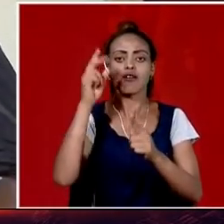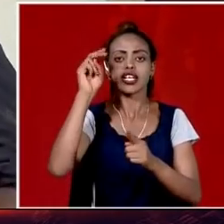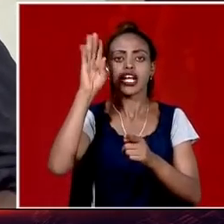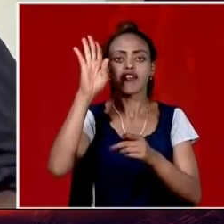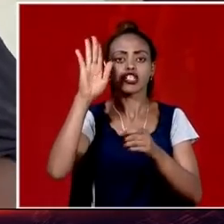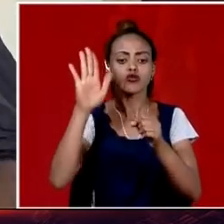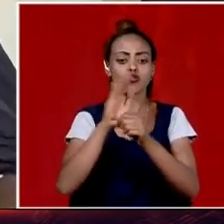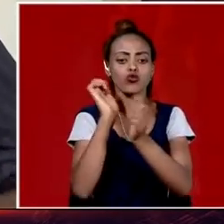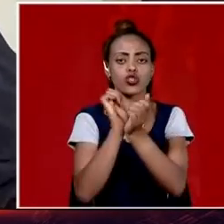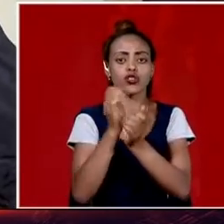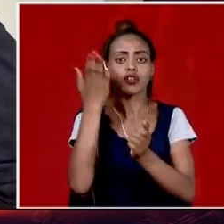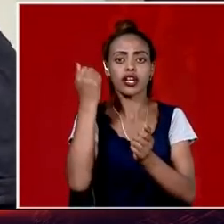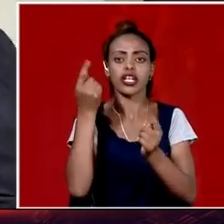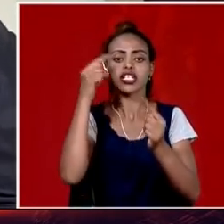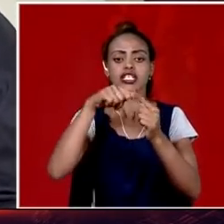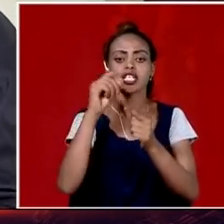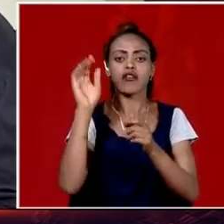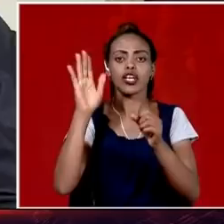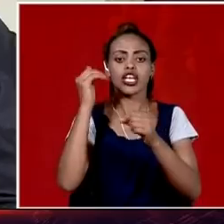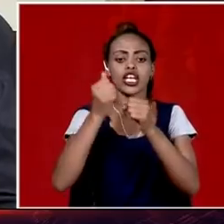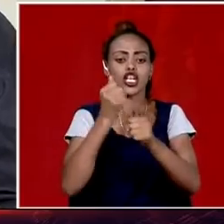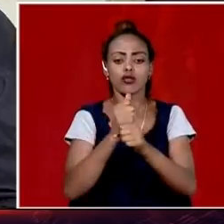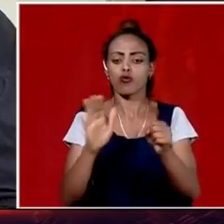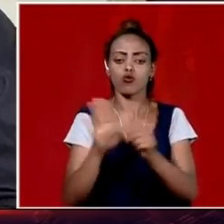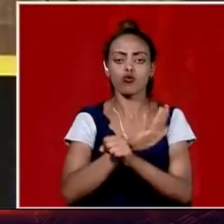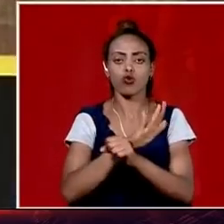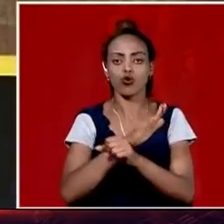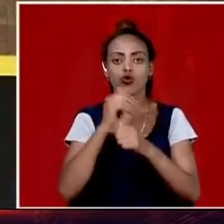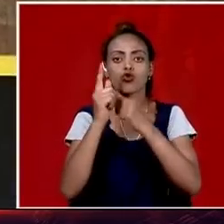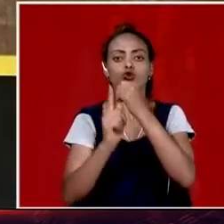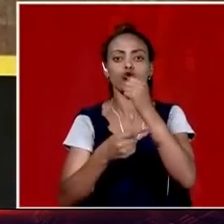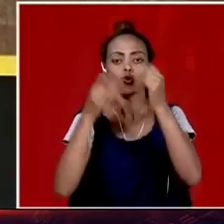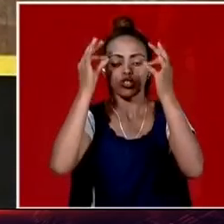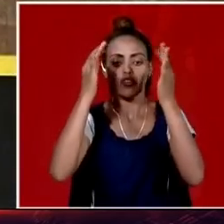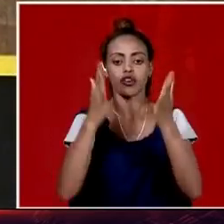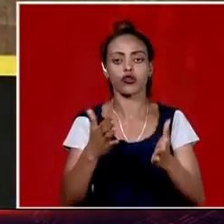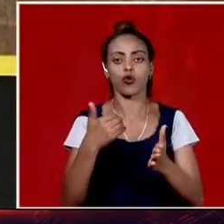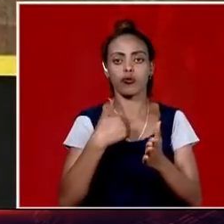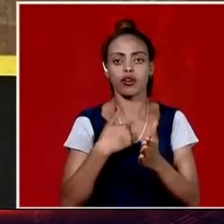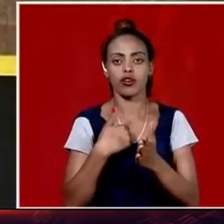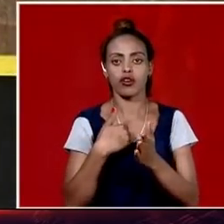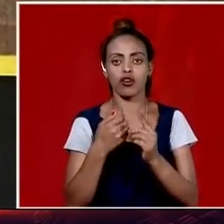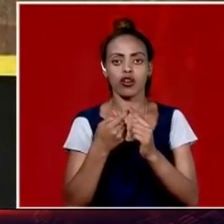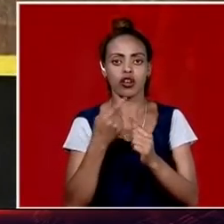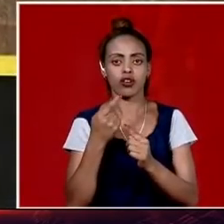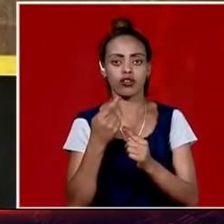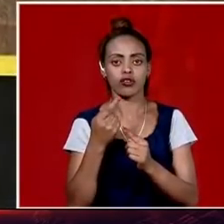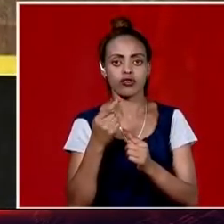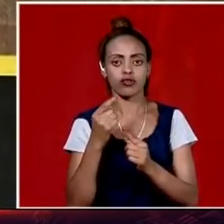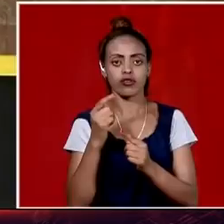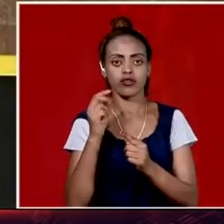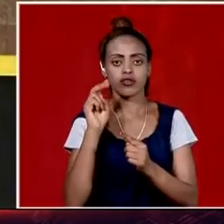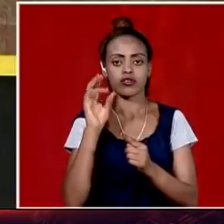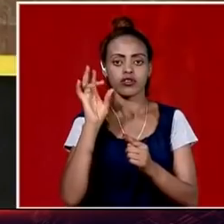ما عصرتي خس كابا عدم اللي كعما عصر تخلصعو تفريد ومعلوم قدماني تخصصي او عسران تركان سالسان شوعاتن كوزو اللغة عاد